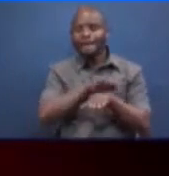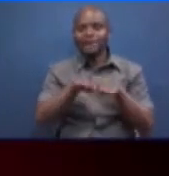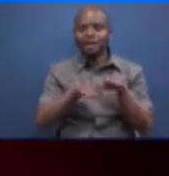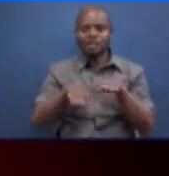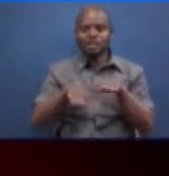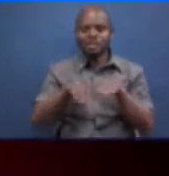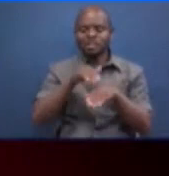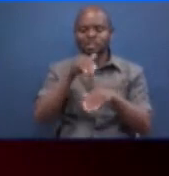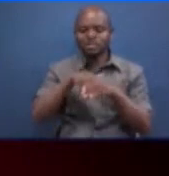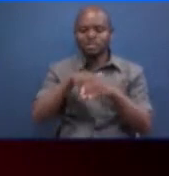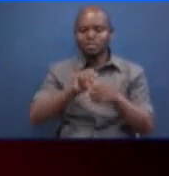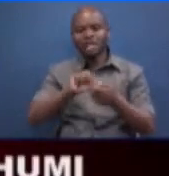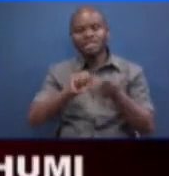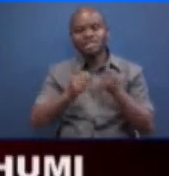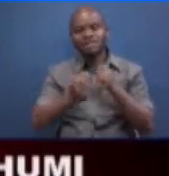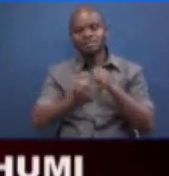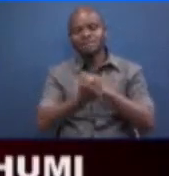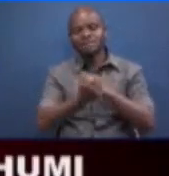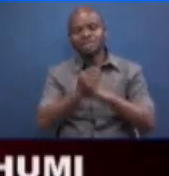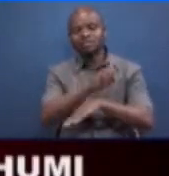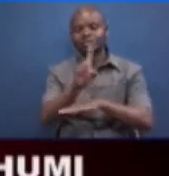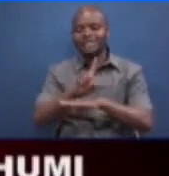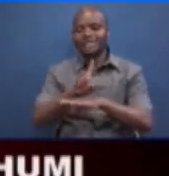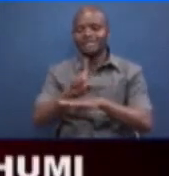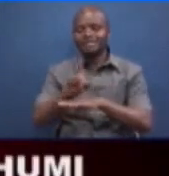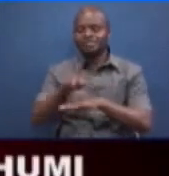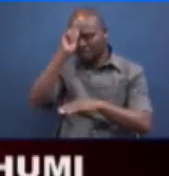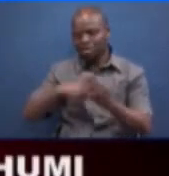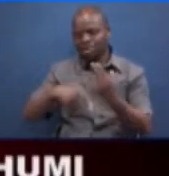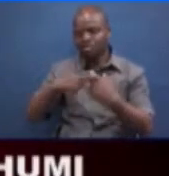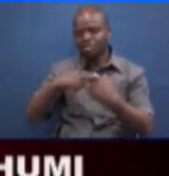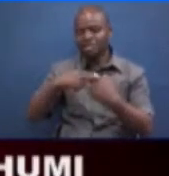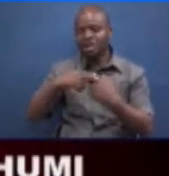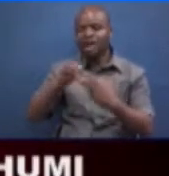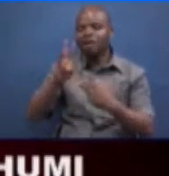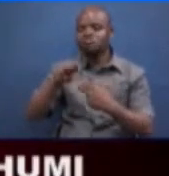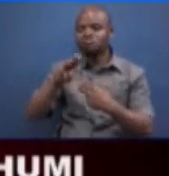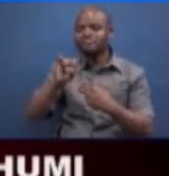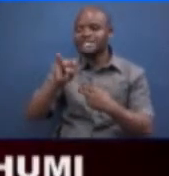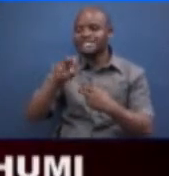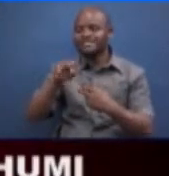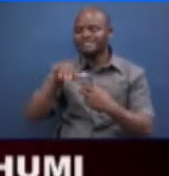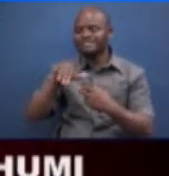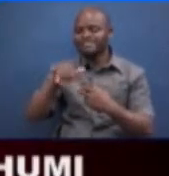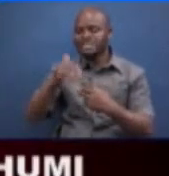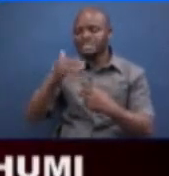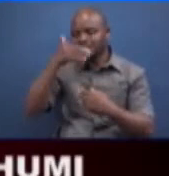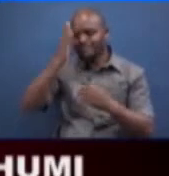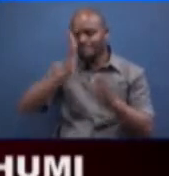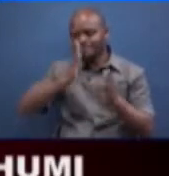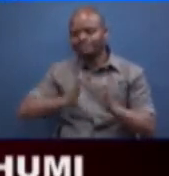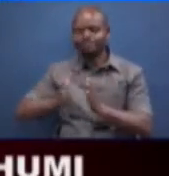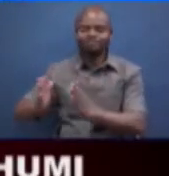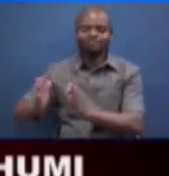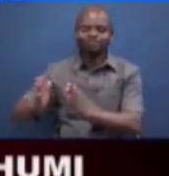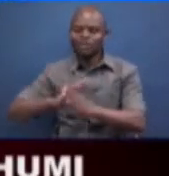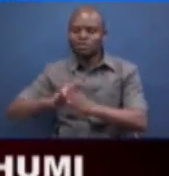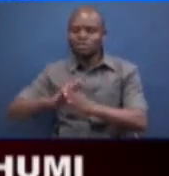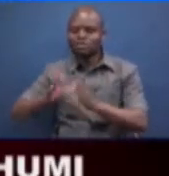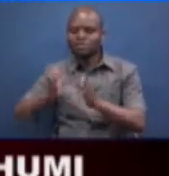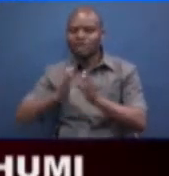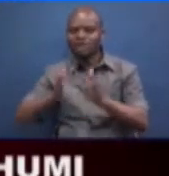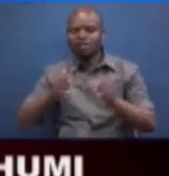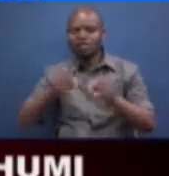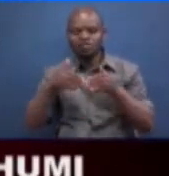wa Chama cha Mapinduzi Zanzibar, Mheshimiwa Dr. Hussein Ali Mwinyi, amesema serikali imepanga kuyatumia maeneo manne